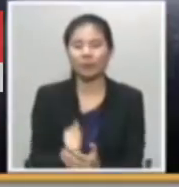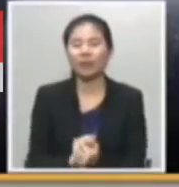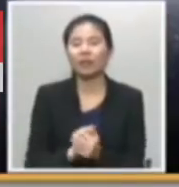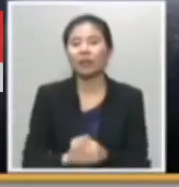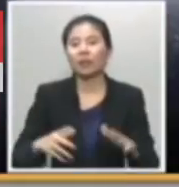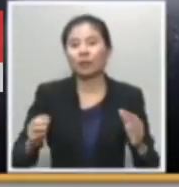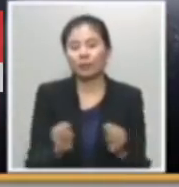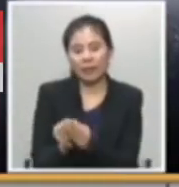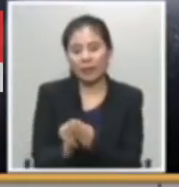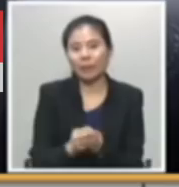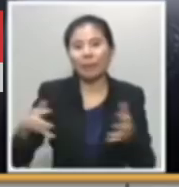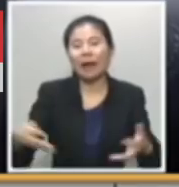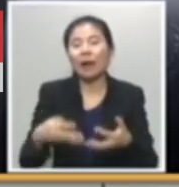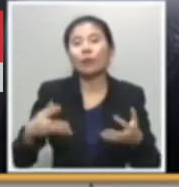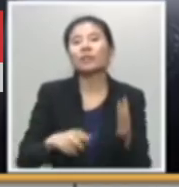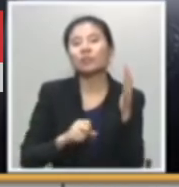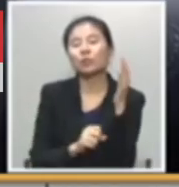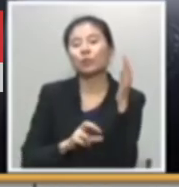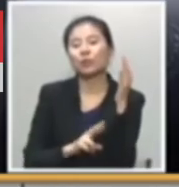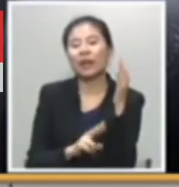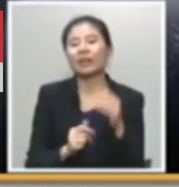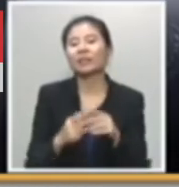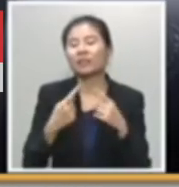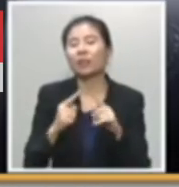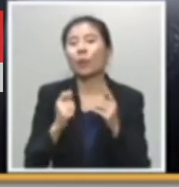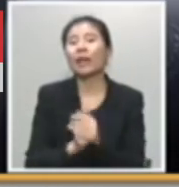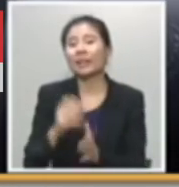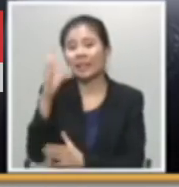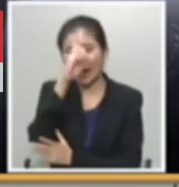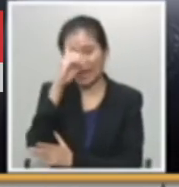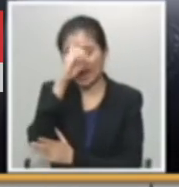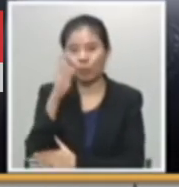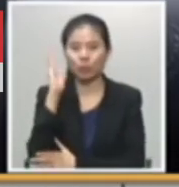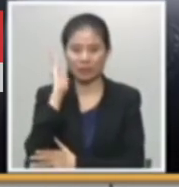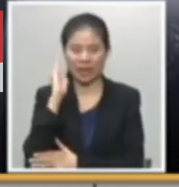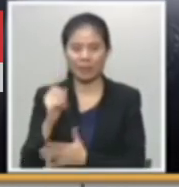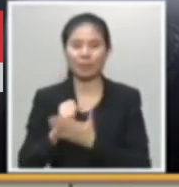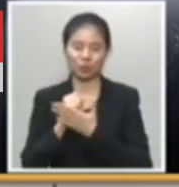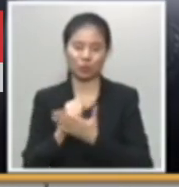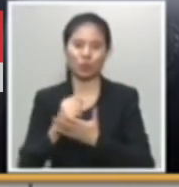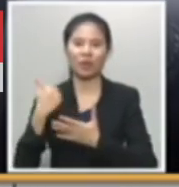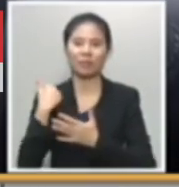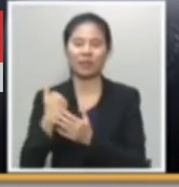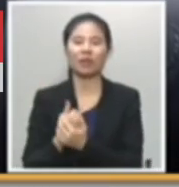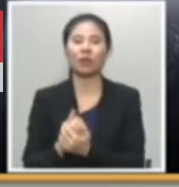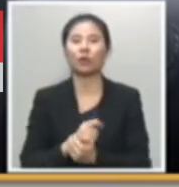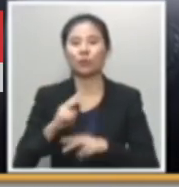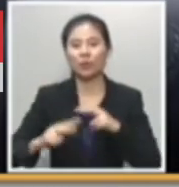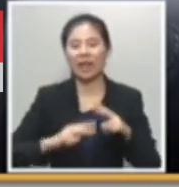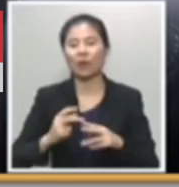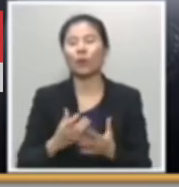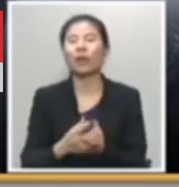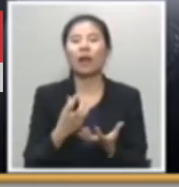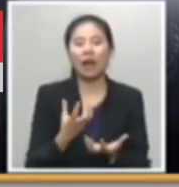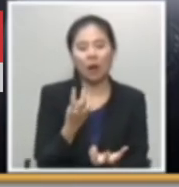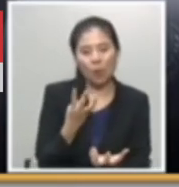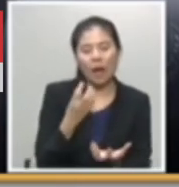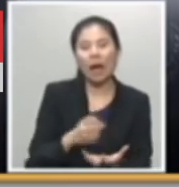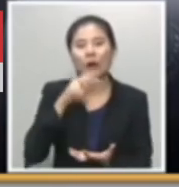นี่ไงจึงแพ้เจ้าบินบรรลือฤทธิ์นะครับอันนี้ก็ฝากด้วยพี่น้องประชาชนครับนอกจากนั้นน